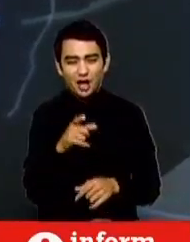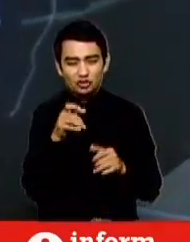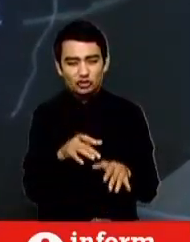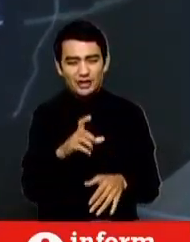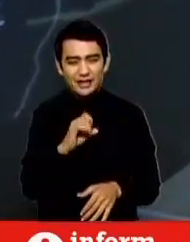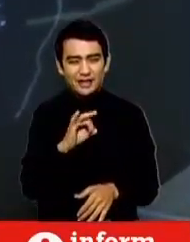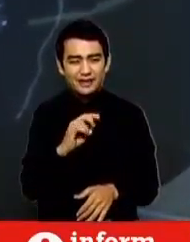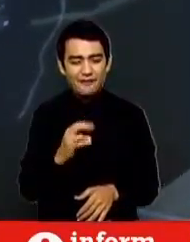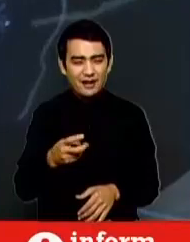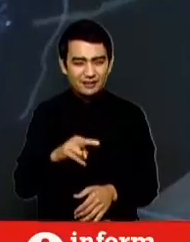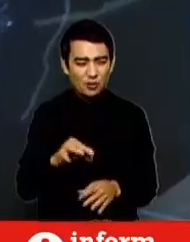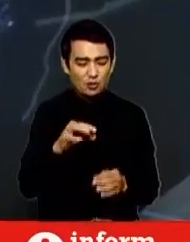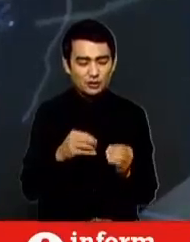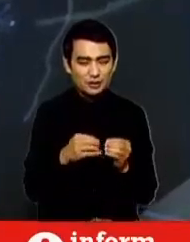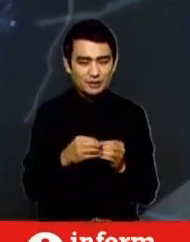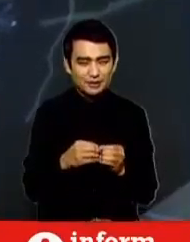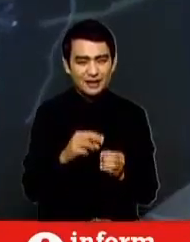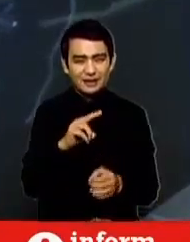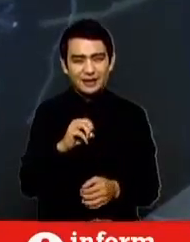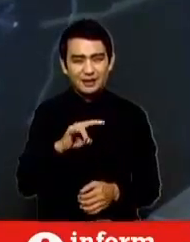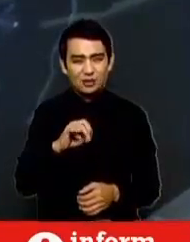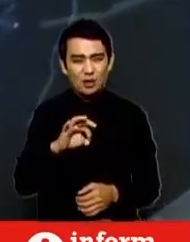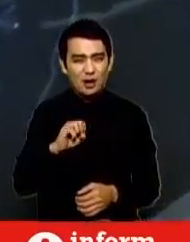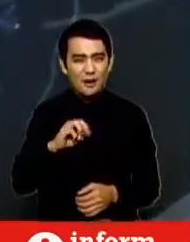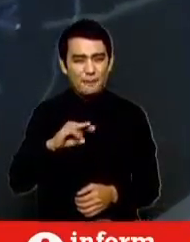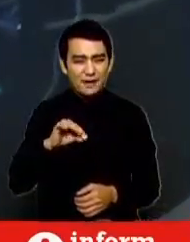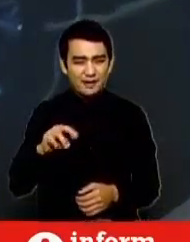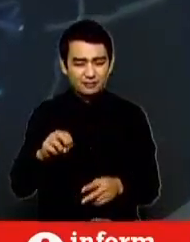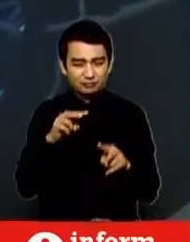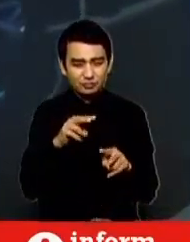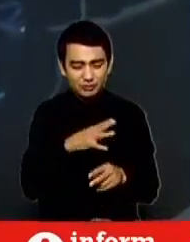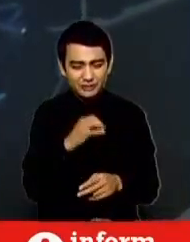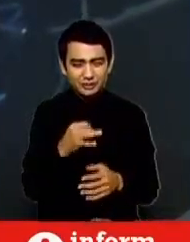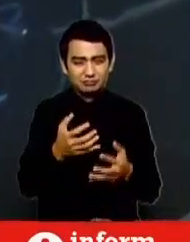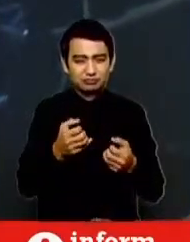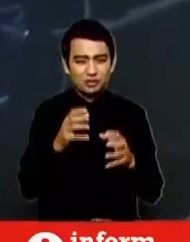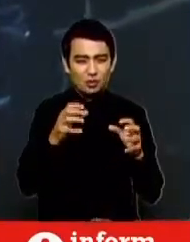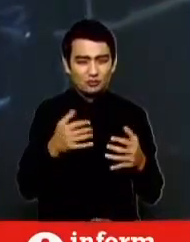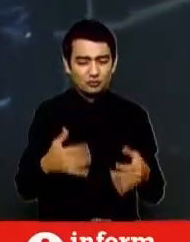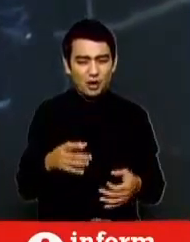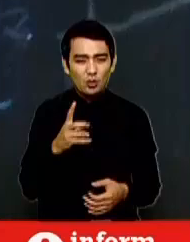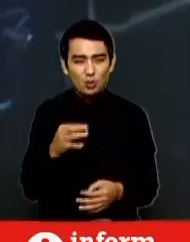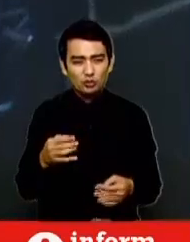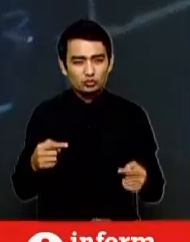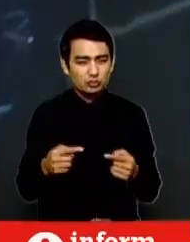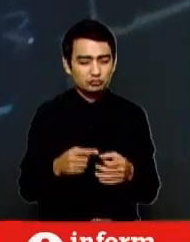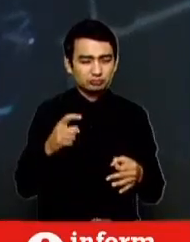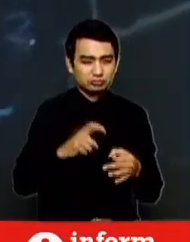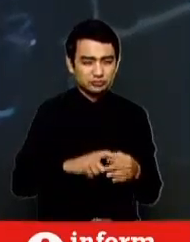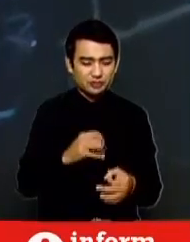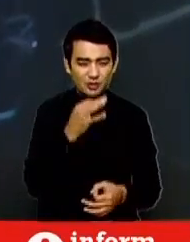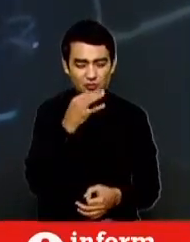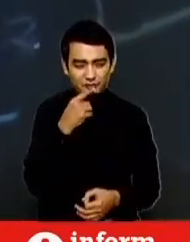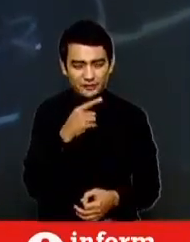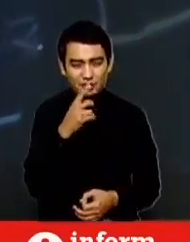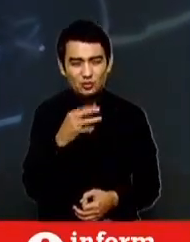инфляциялық процестердің оң динамикасы ескерле отырып қабылданған. Бірақ әзірге мөлшерлеме тұрақты түрде бәсеңдейді деп айтуға ерте,